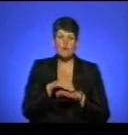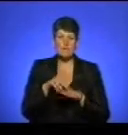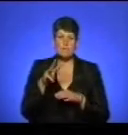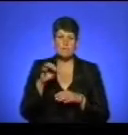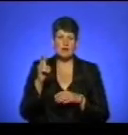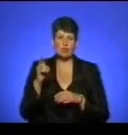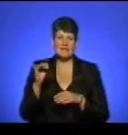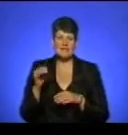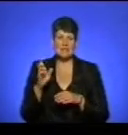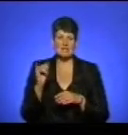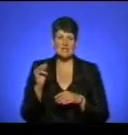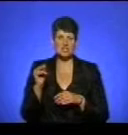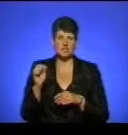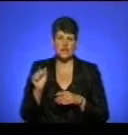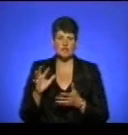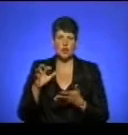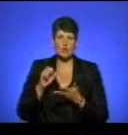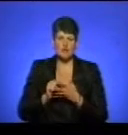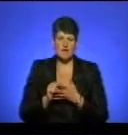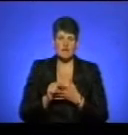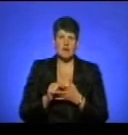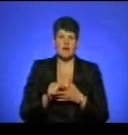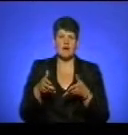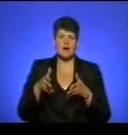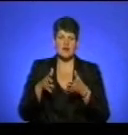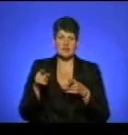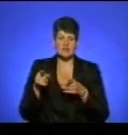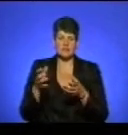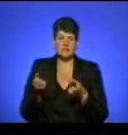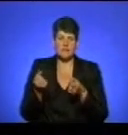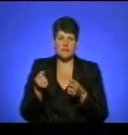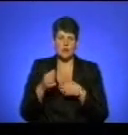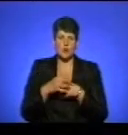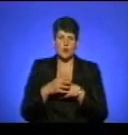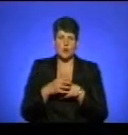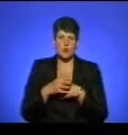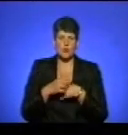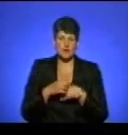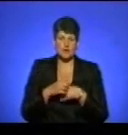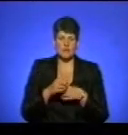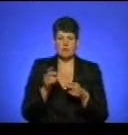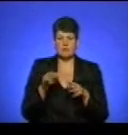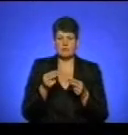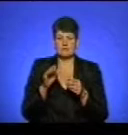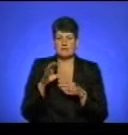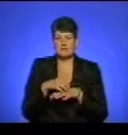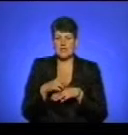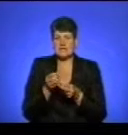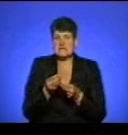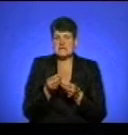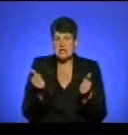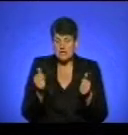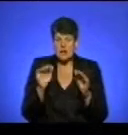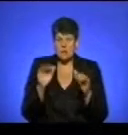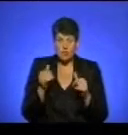Миколинецькій Бічній тернополянин орендував гараж. Там утримував кота. На кілька днів тварина зникла, а коли повернулася, поводилася